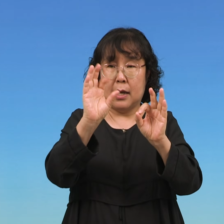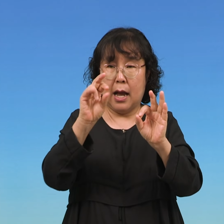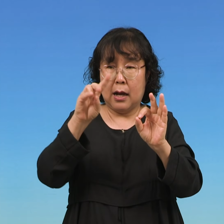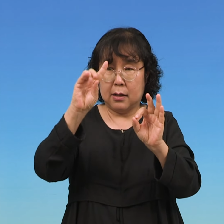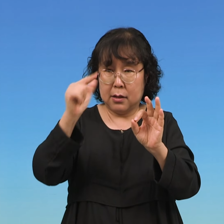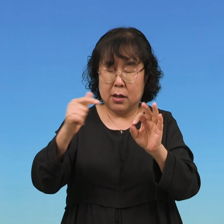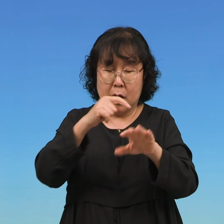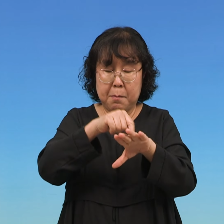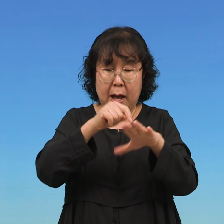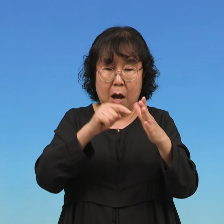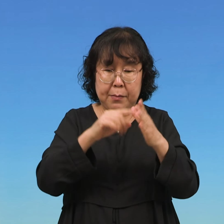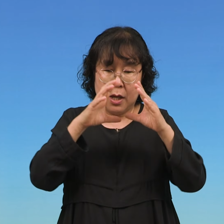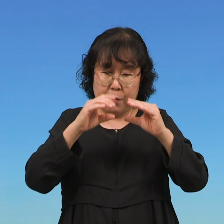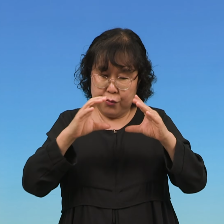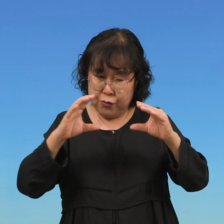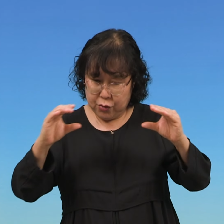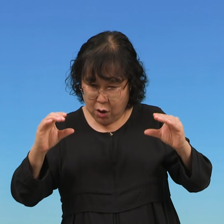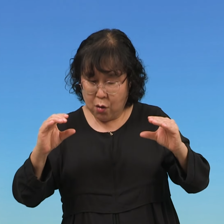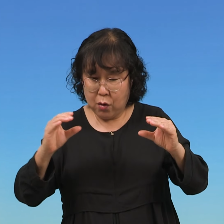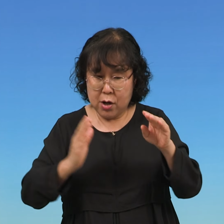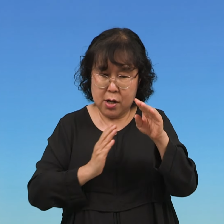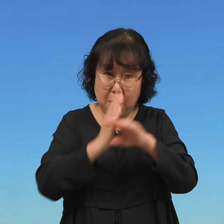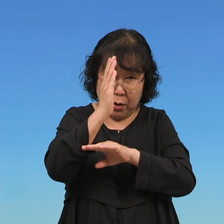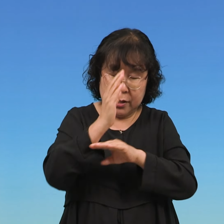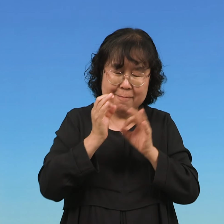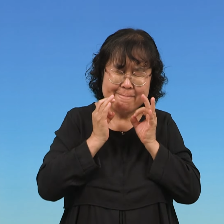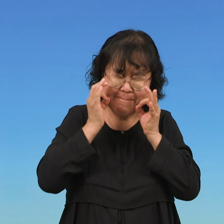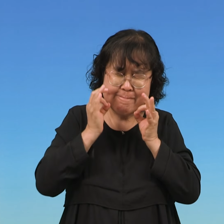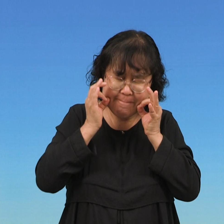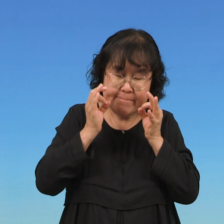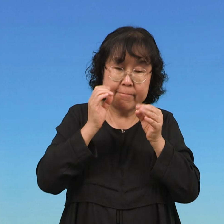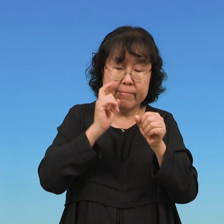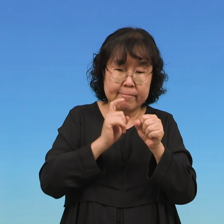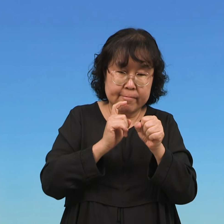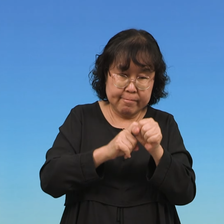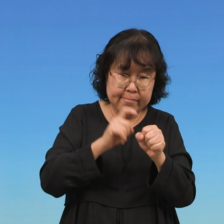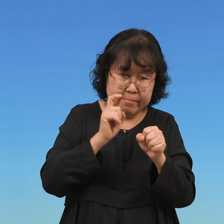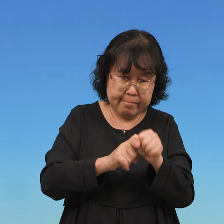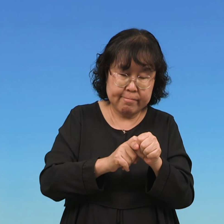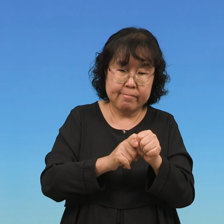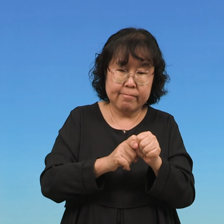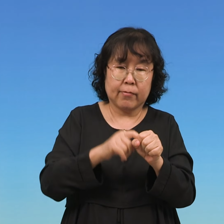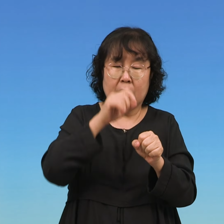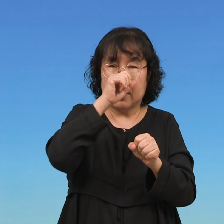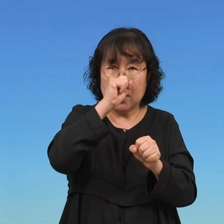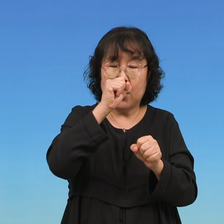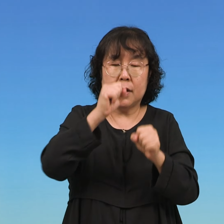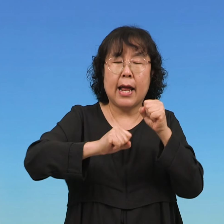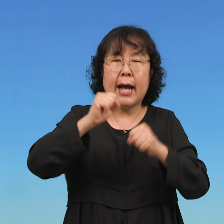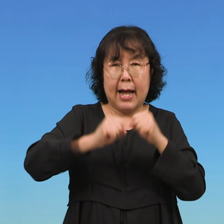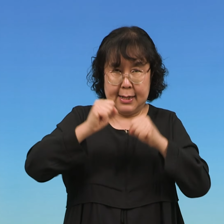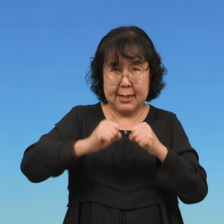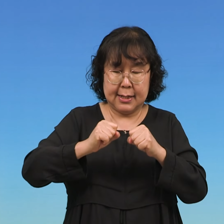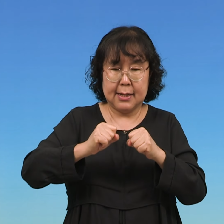풀이합니다 단순히 마음이 부드러운 차원을 넘어 적극적으로 선을 행하는 상태